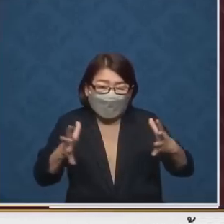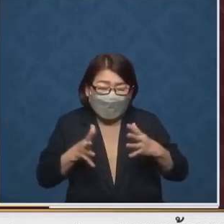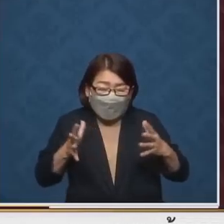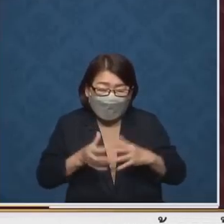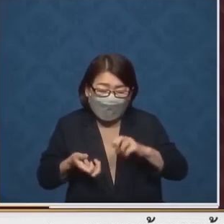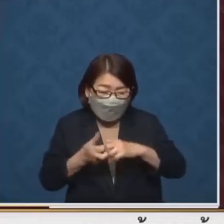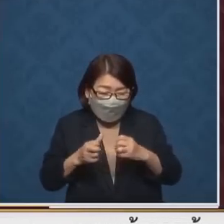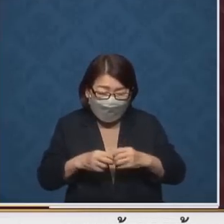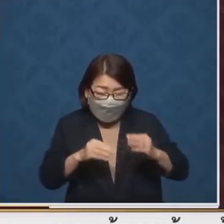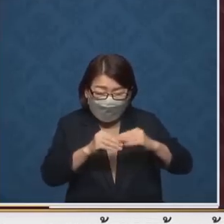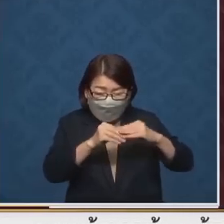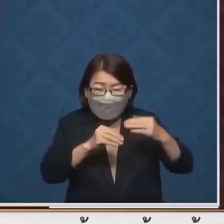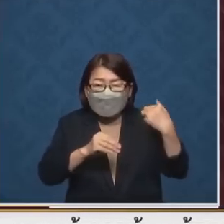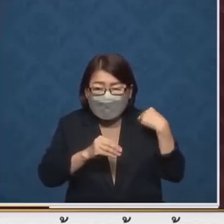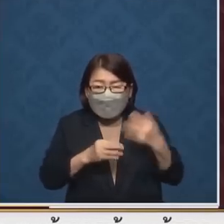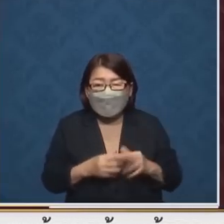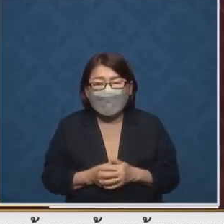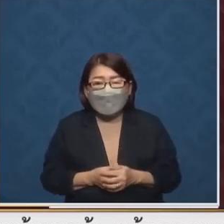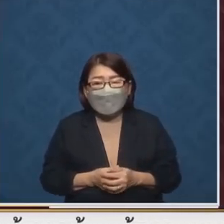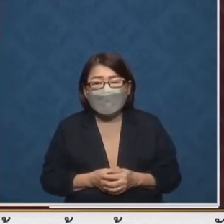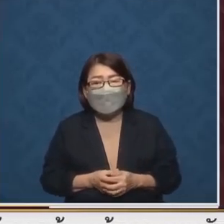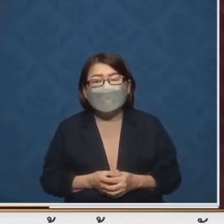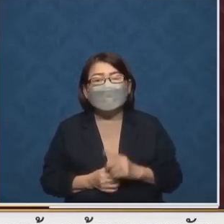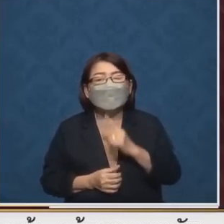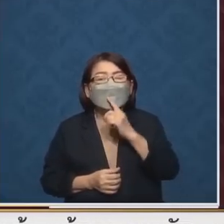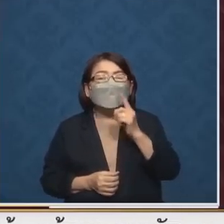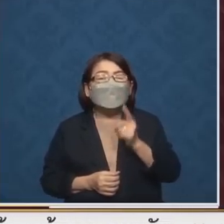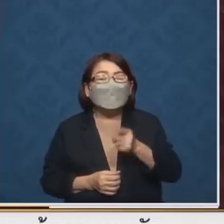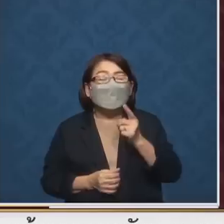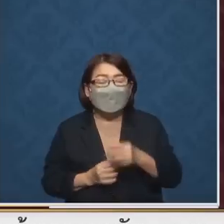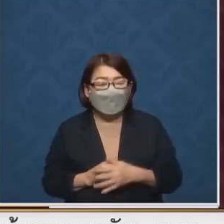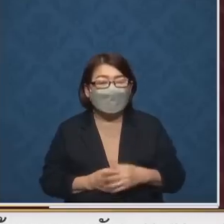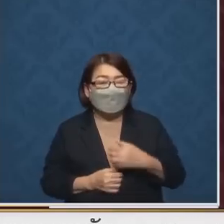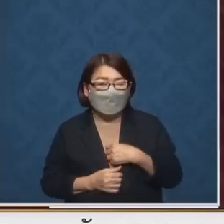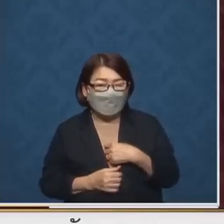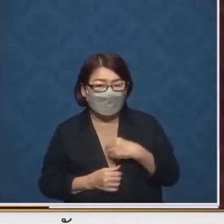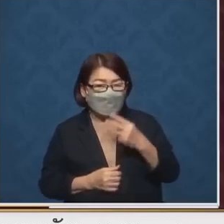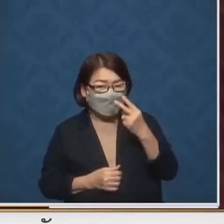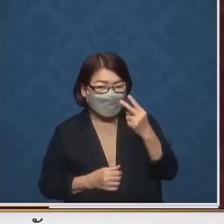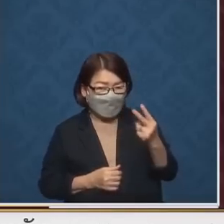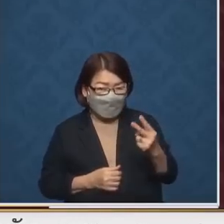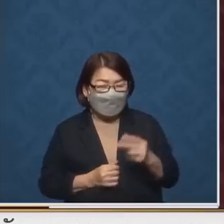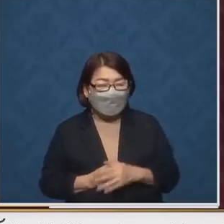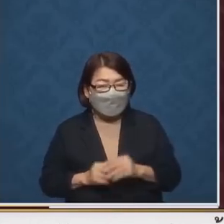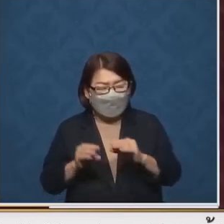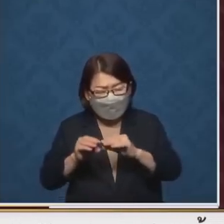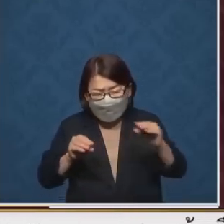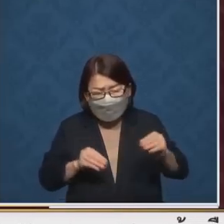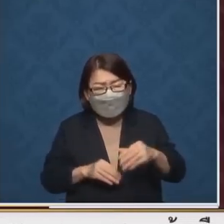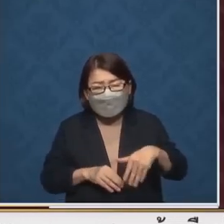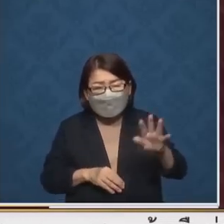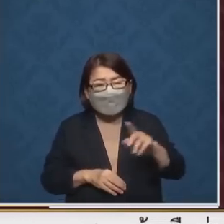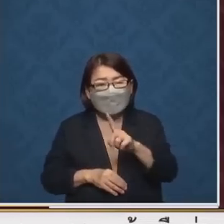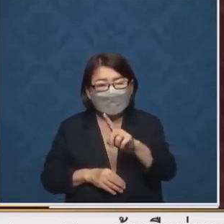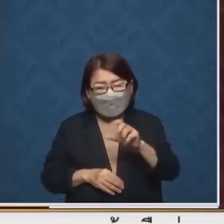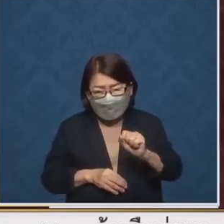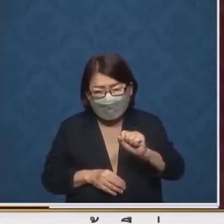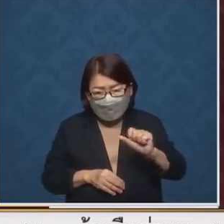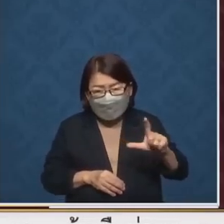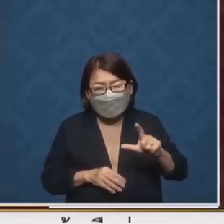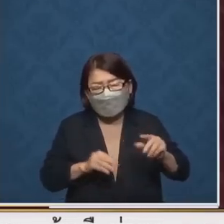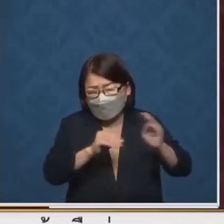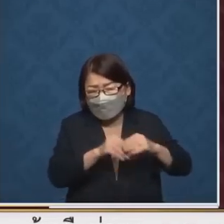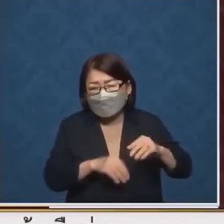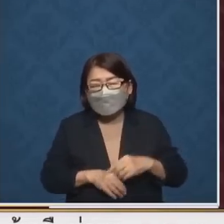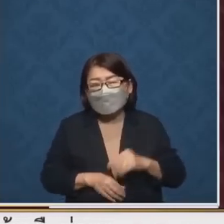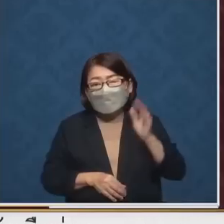มปัญหาเยอะขึ้นท่านยงย่นยเหือนเดิม ผมกยงย่นยันว่าแ่งให้เข้าไปอ 100 ล้านไม